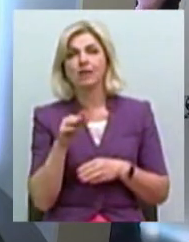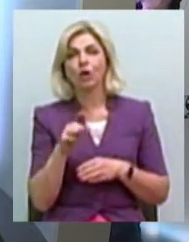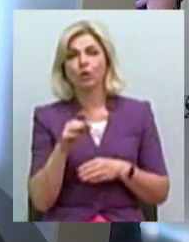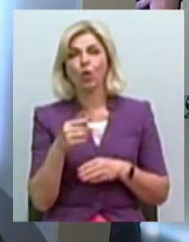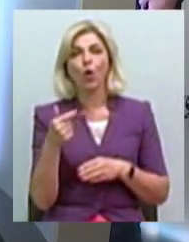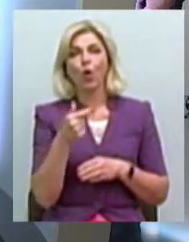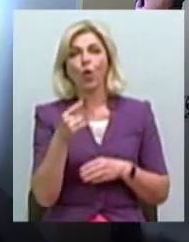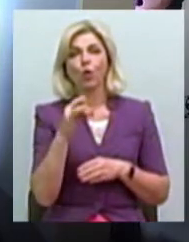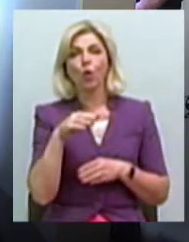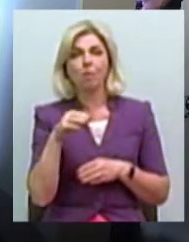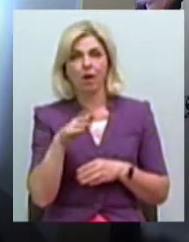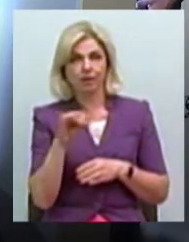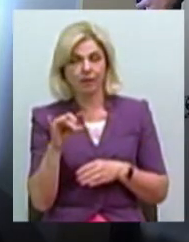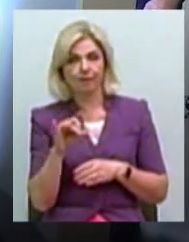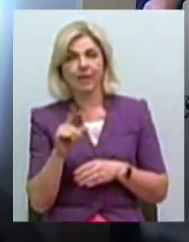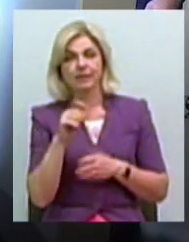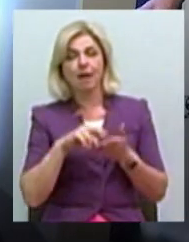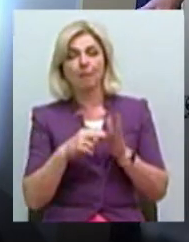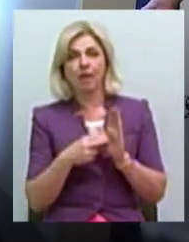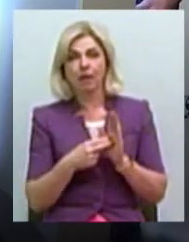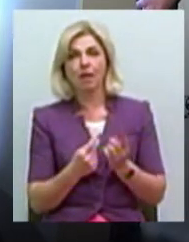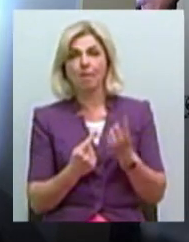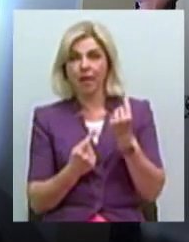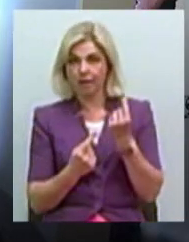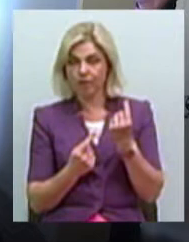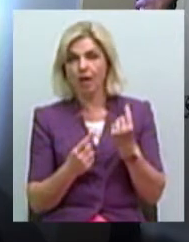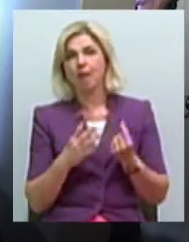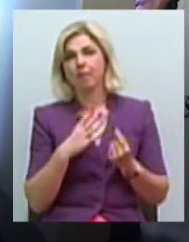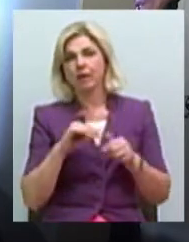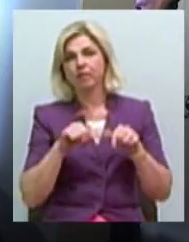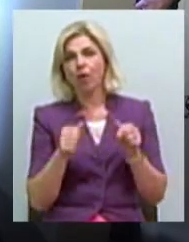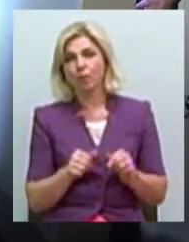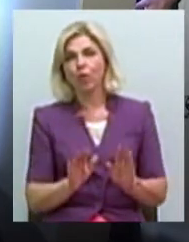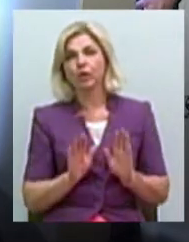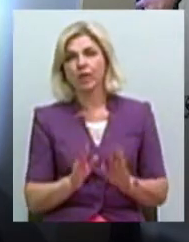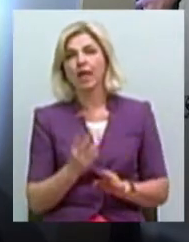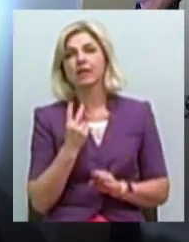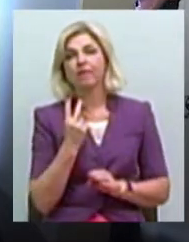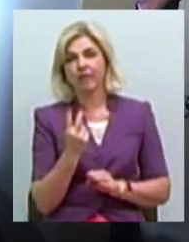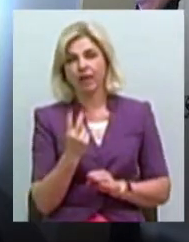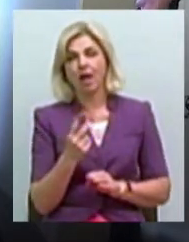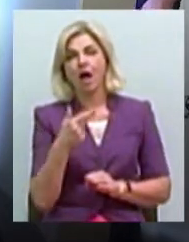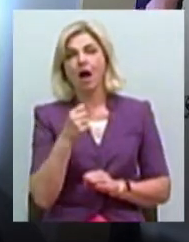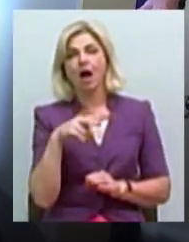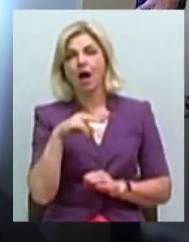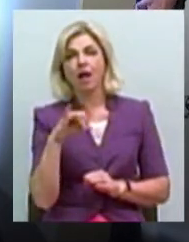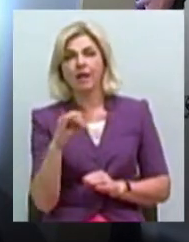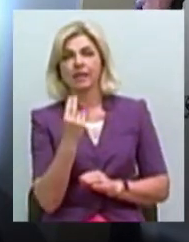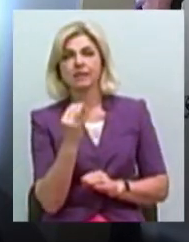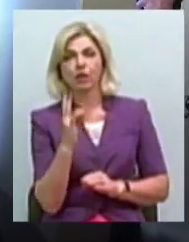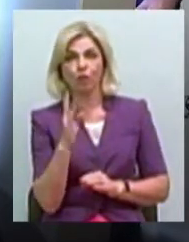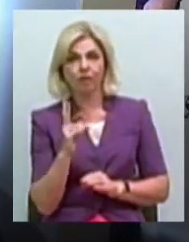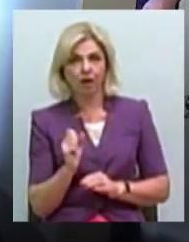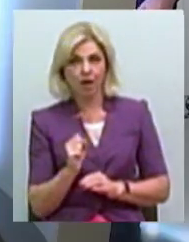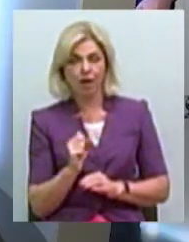проєктом перспективного плану першого варіанту було сформовано лише 2 територіальні громади. Це Галицинівська і Баштанська.